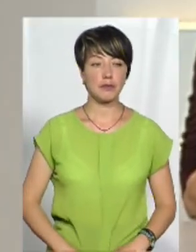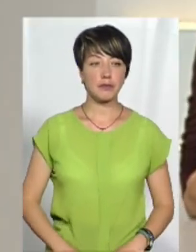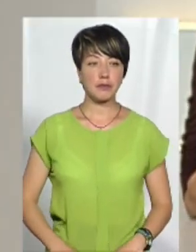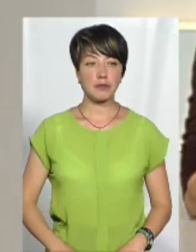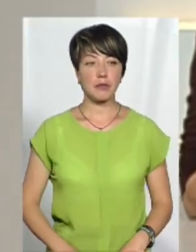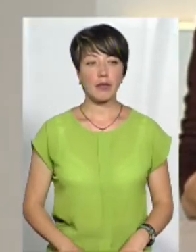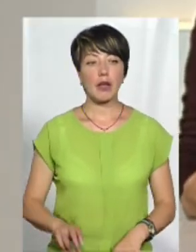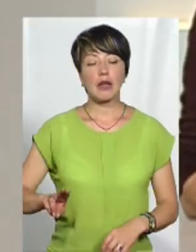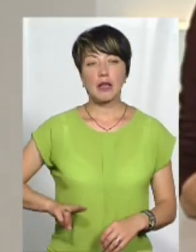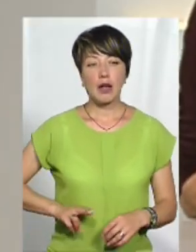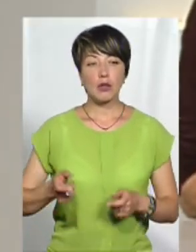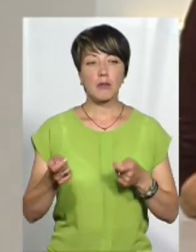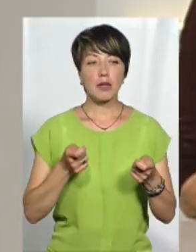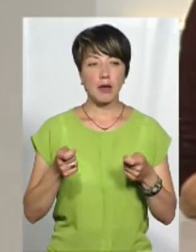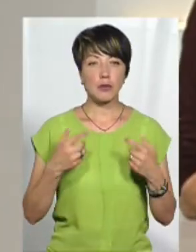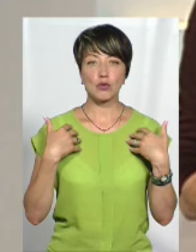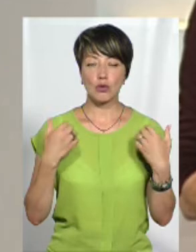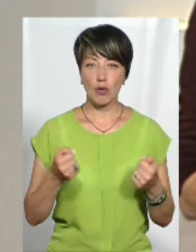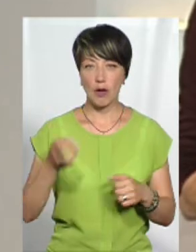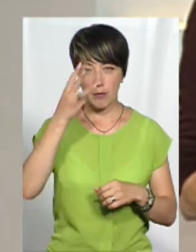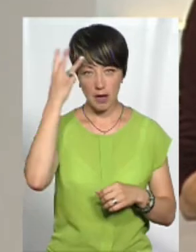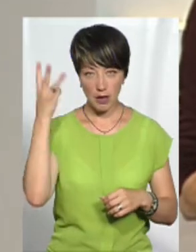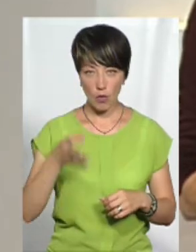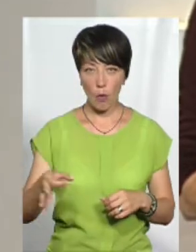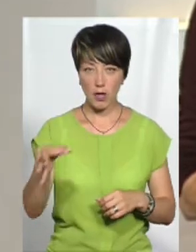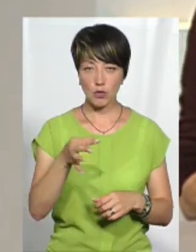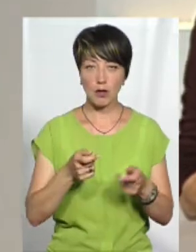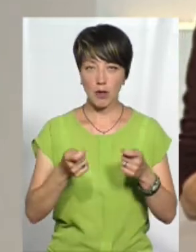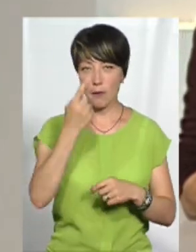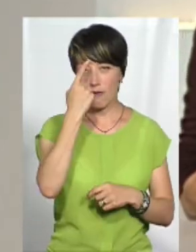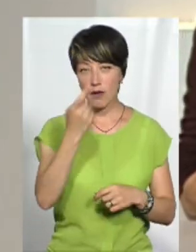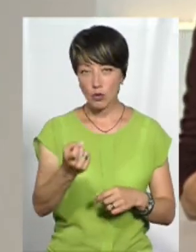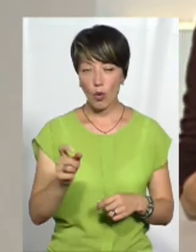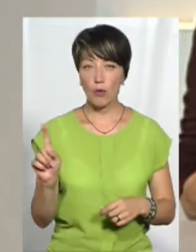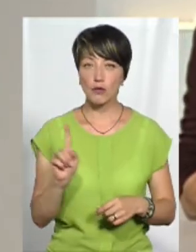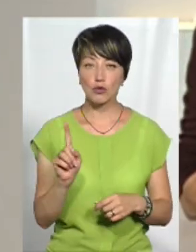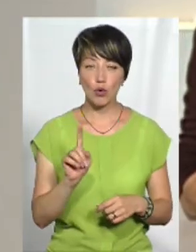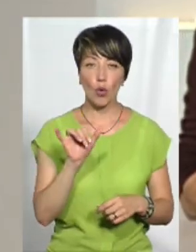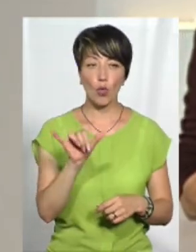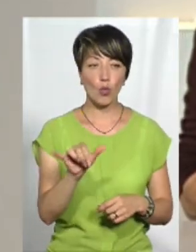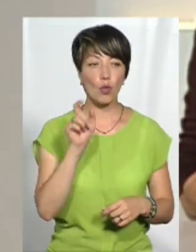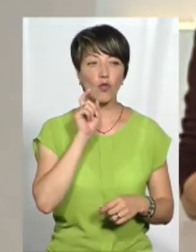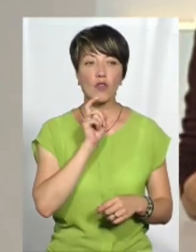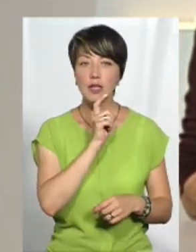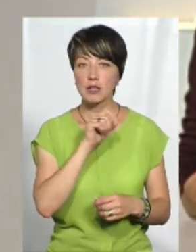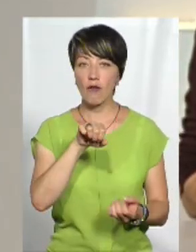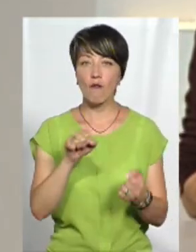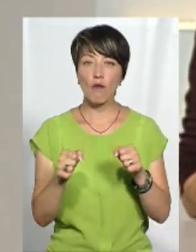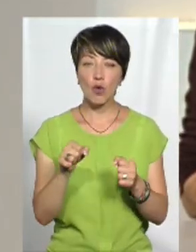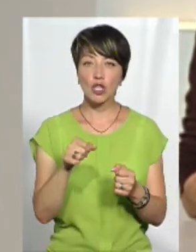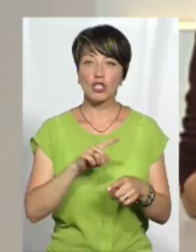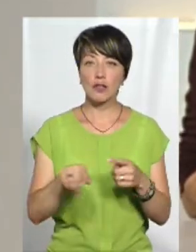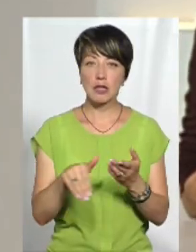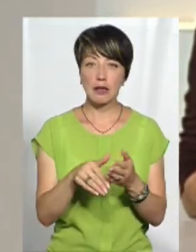Яків Цоглевич, директор департаменту здоров'я Хмельницької ОДА, сьогодні повідомив, що у Вінниці водії швидких